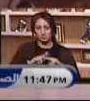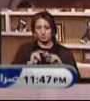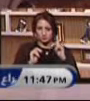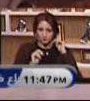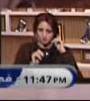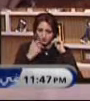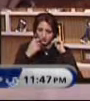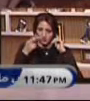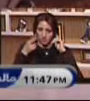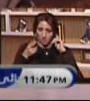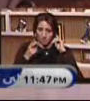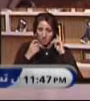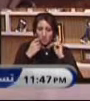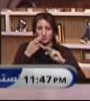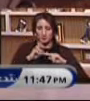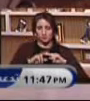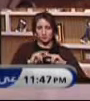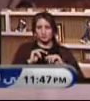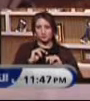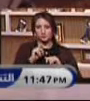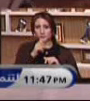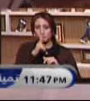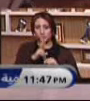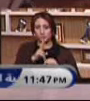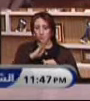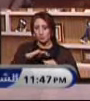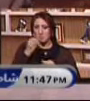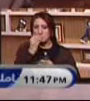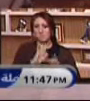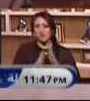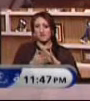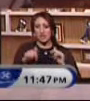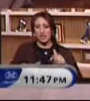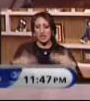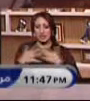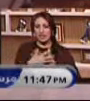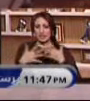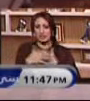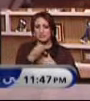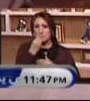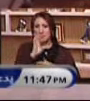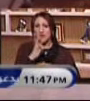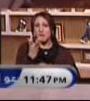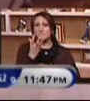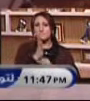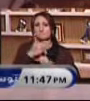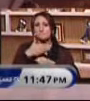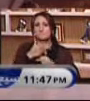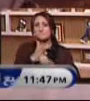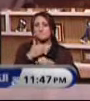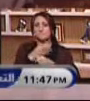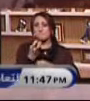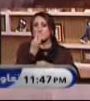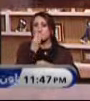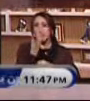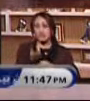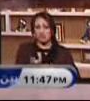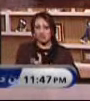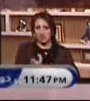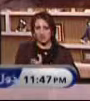أمير المؤمنين، من أبوهم يعني، لأن ما وجدنا شيئا نأكله يوم العيد إلا بصلا، فمستحيل من ريحتهم